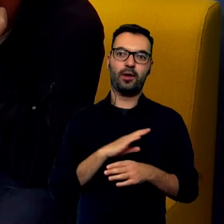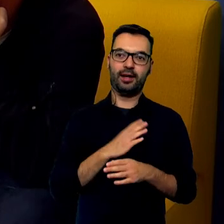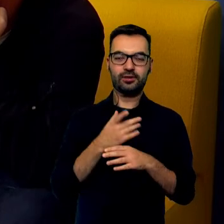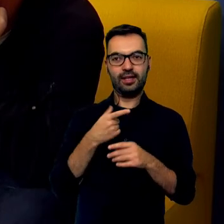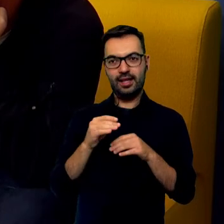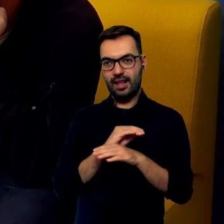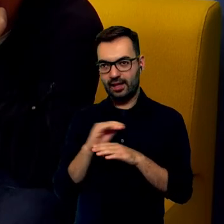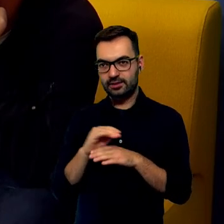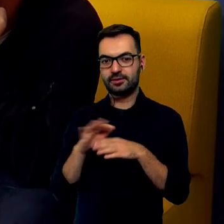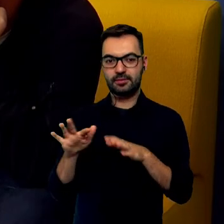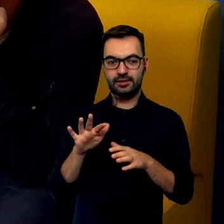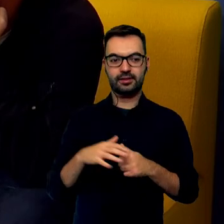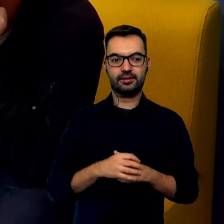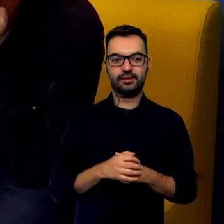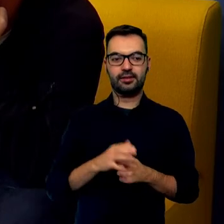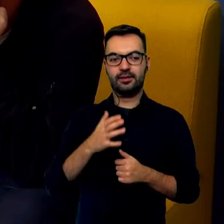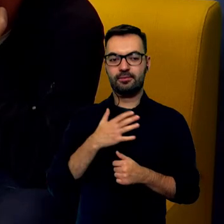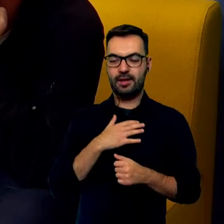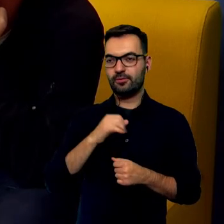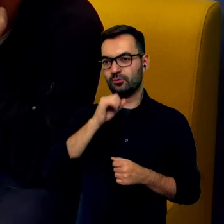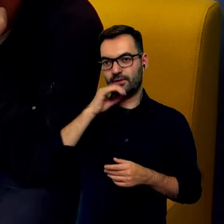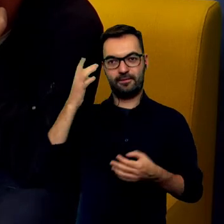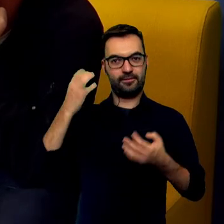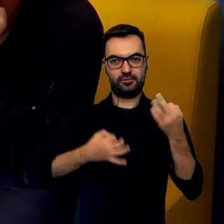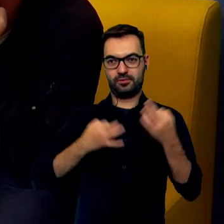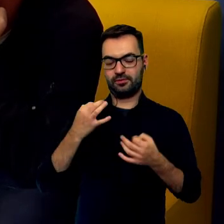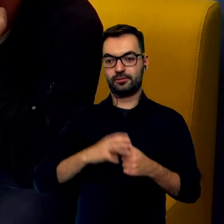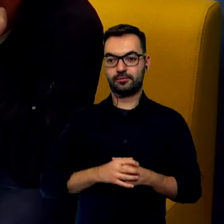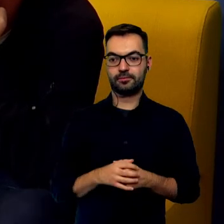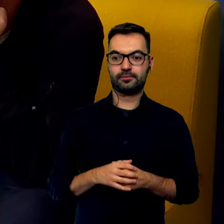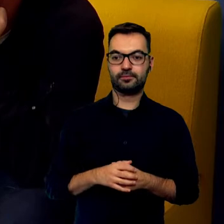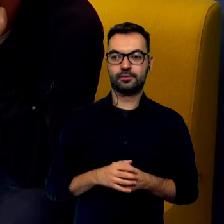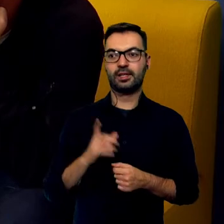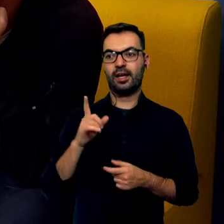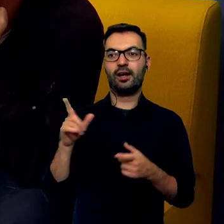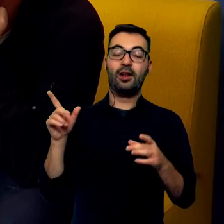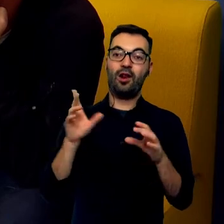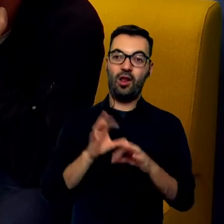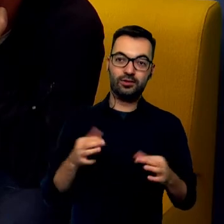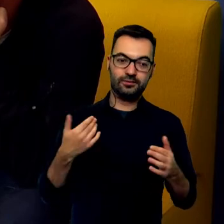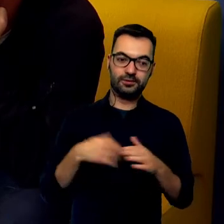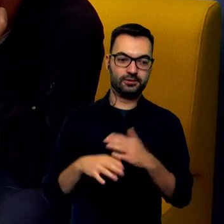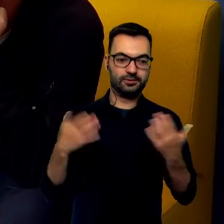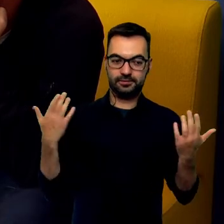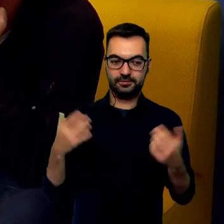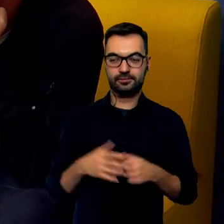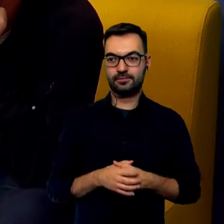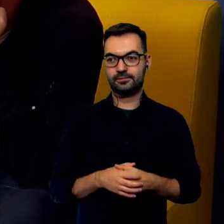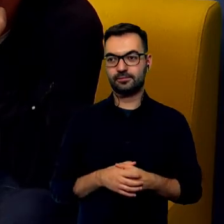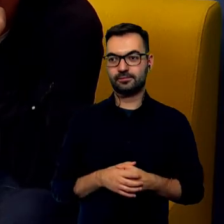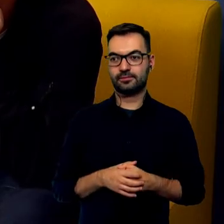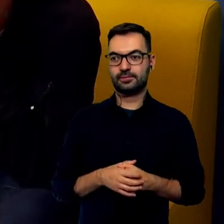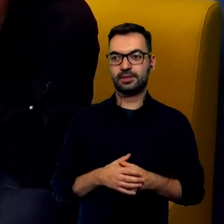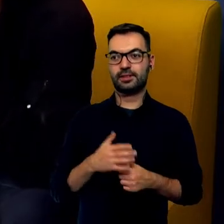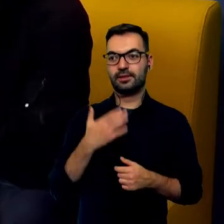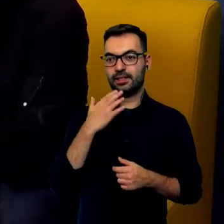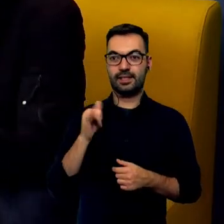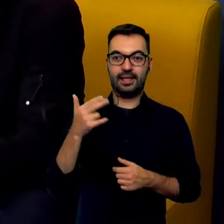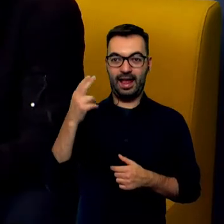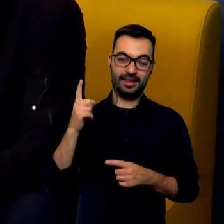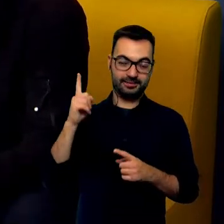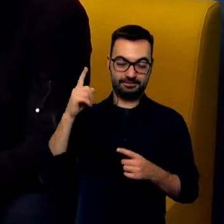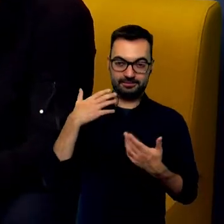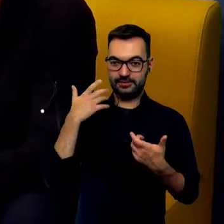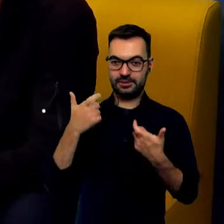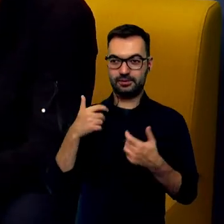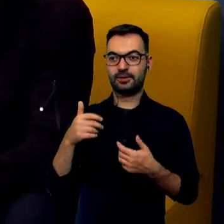miałem dużą, dużą wątpliwość. Natomiast los tak sprawił, nie wiem, czy to jest zasługa Jana już tam